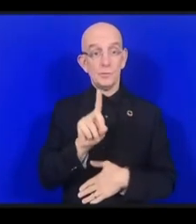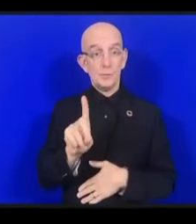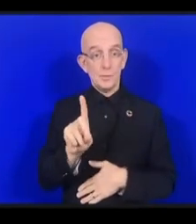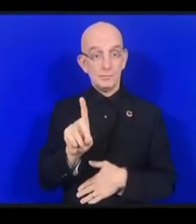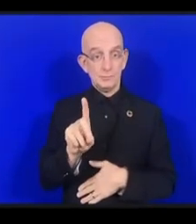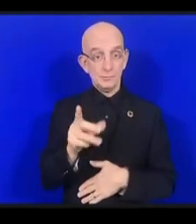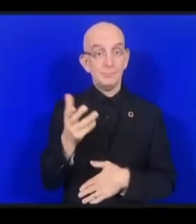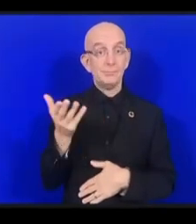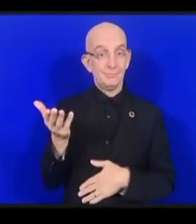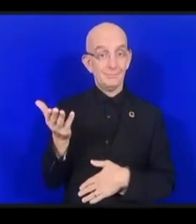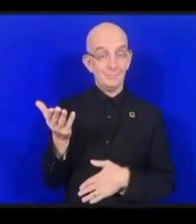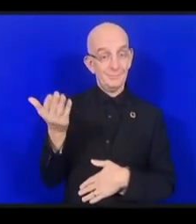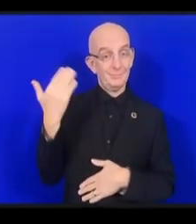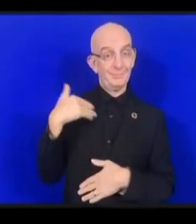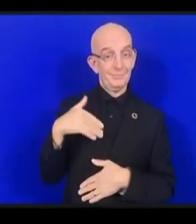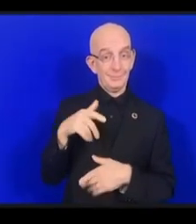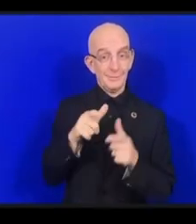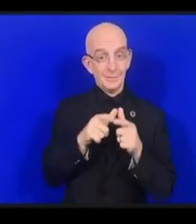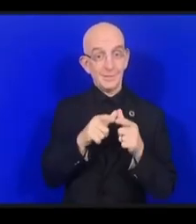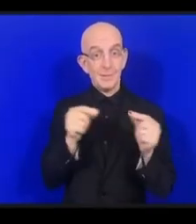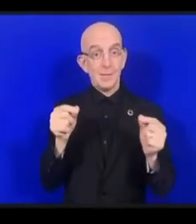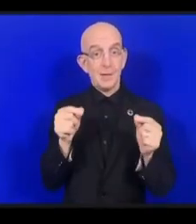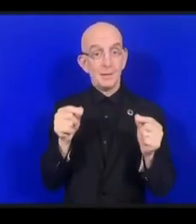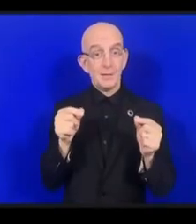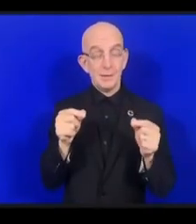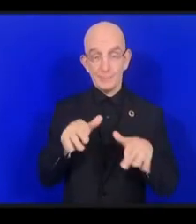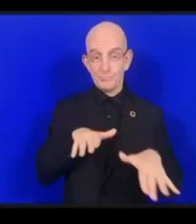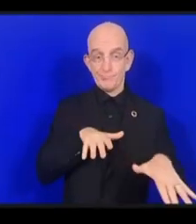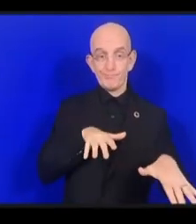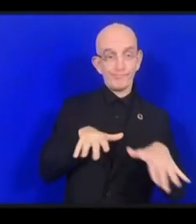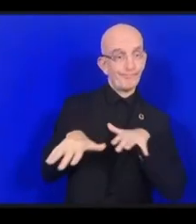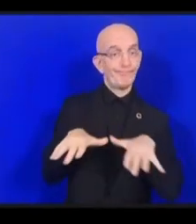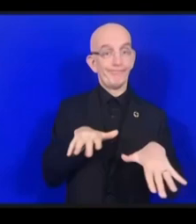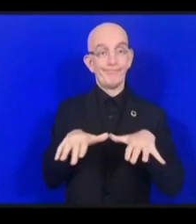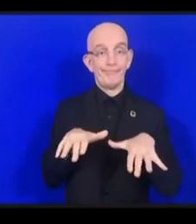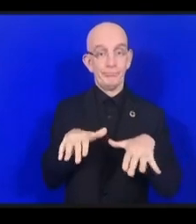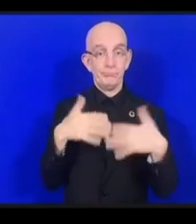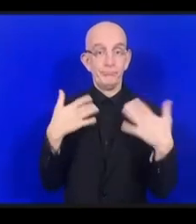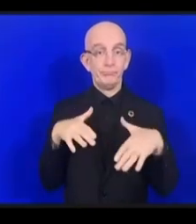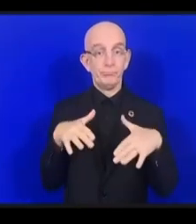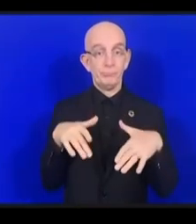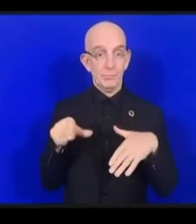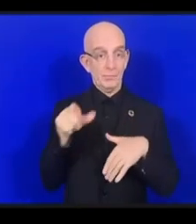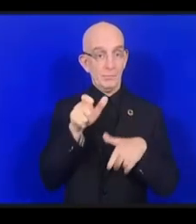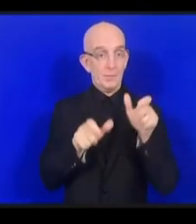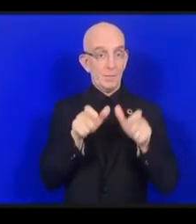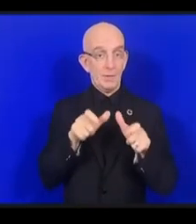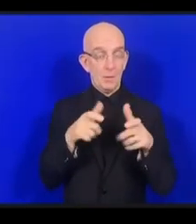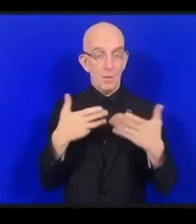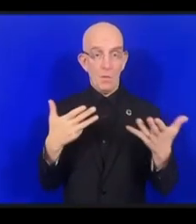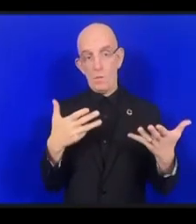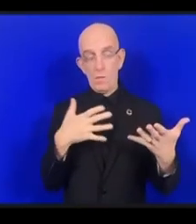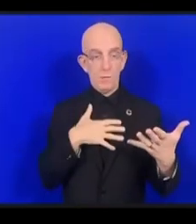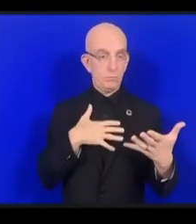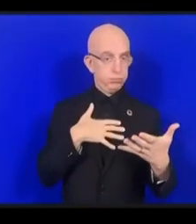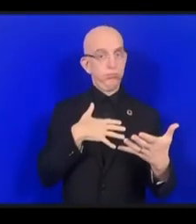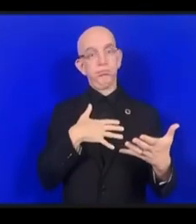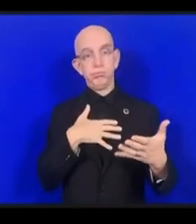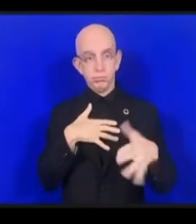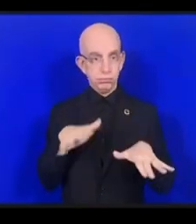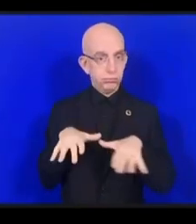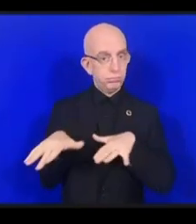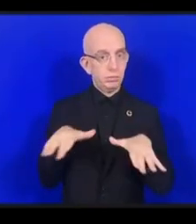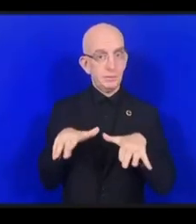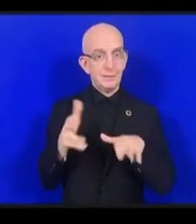に原子力発電所の事故、誠に未曾有の大災害でありました。この